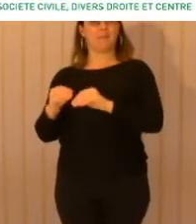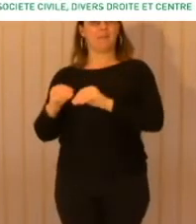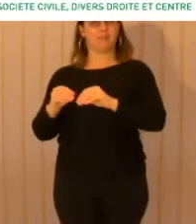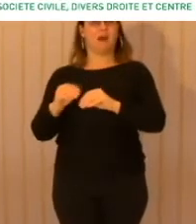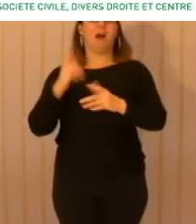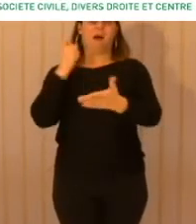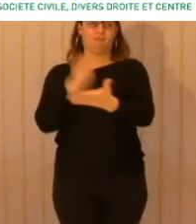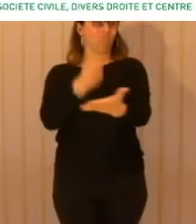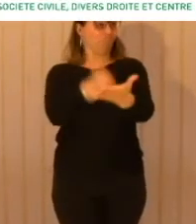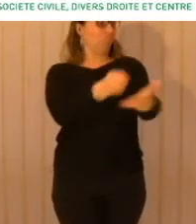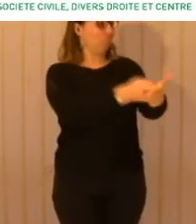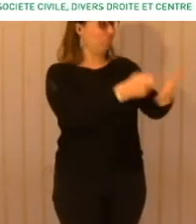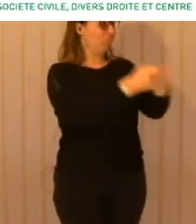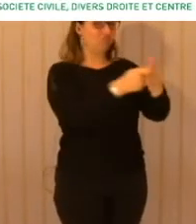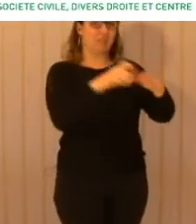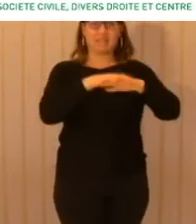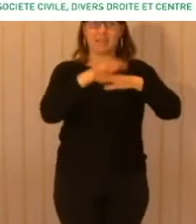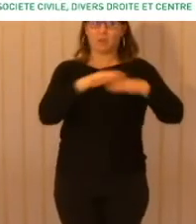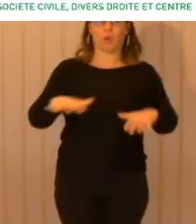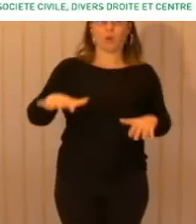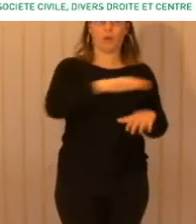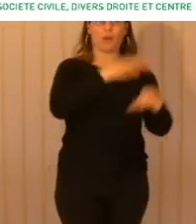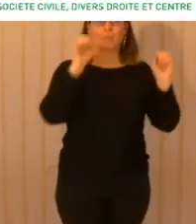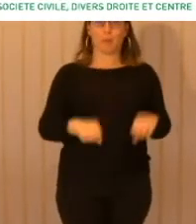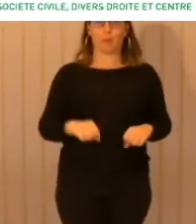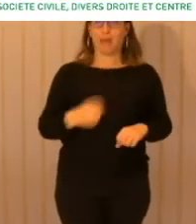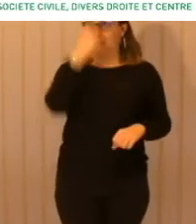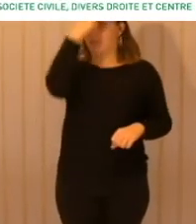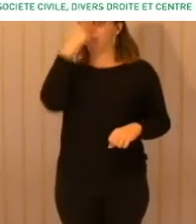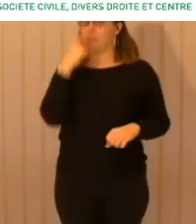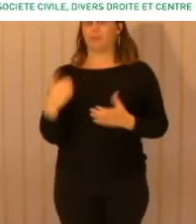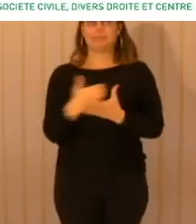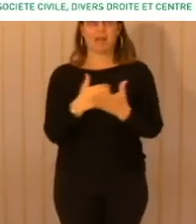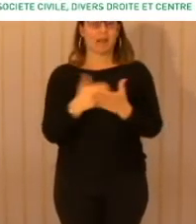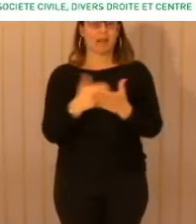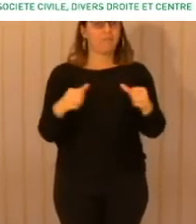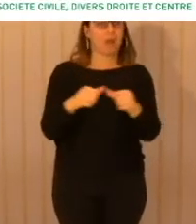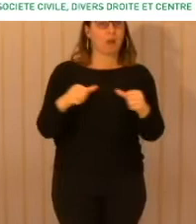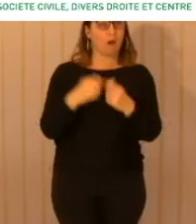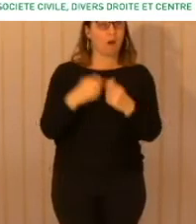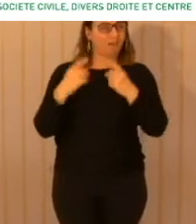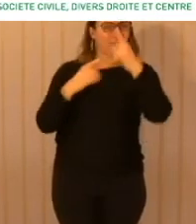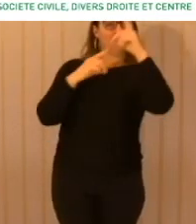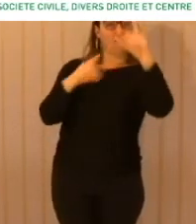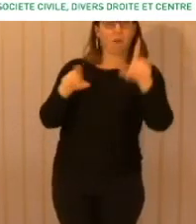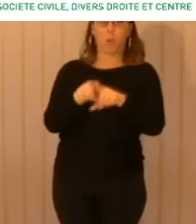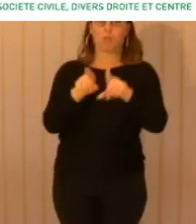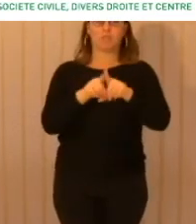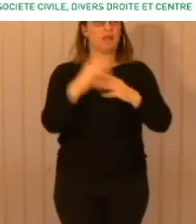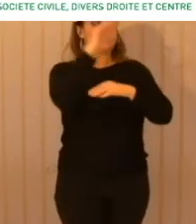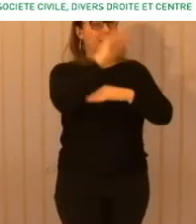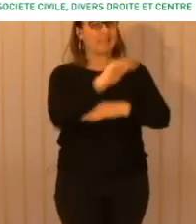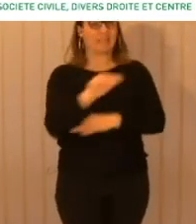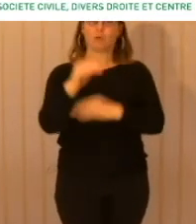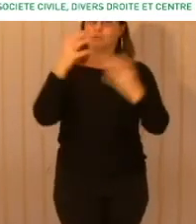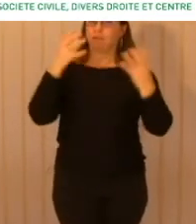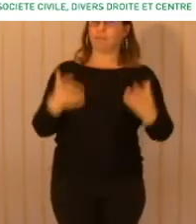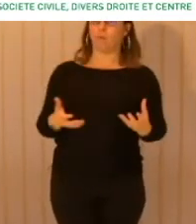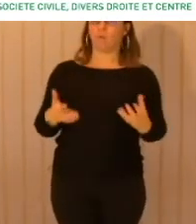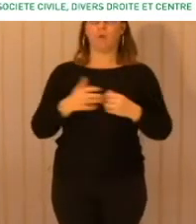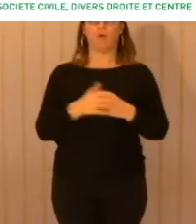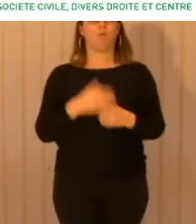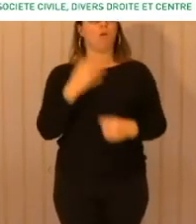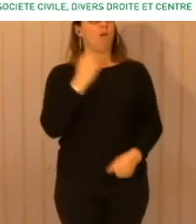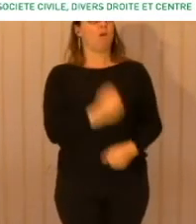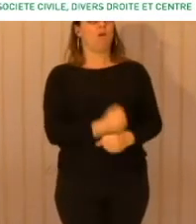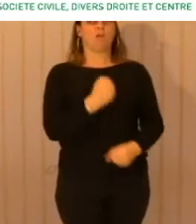pour partie dans le secteur. Et puis ces mêmes salariés, ils vont exiger aussi d'avoir la sécurité pour aller. Ils vont pas accepter